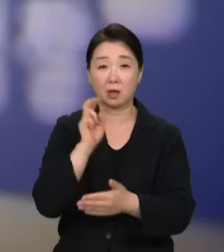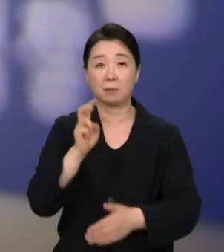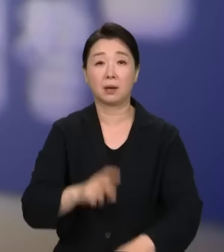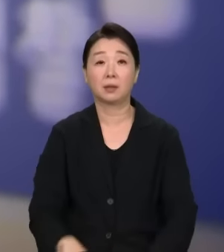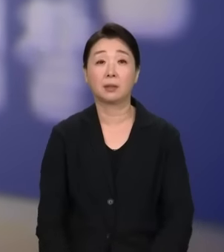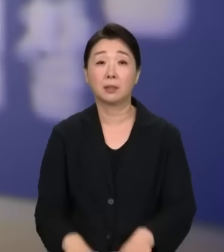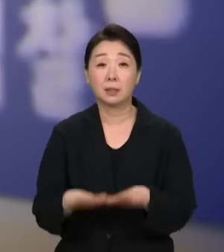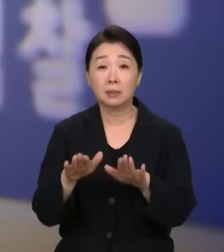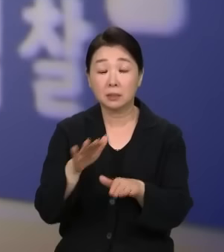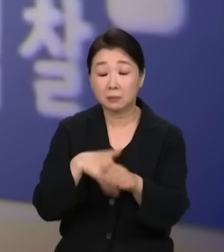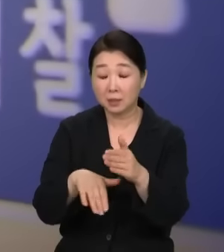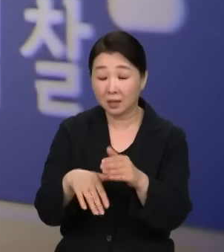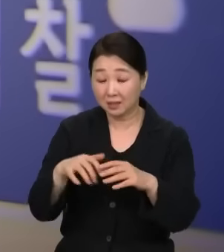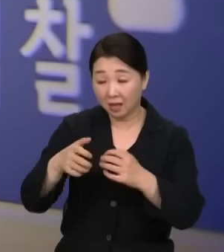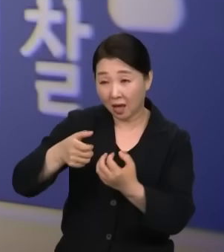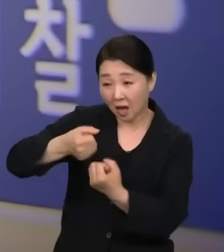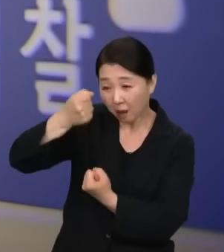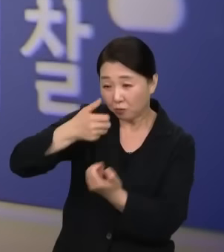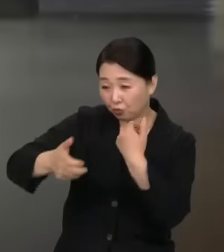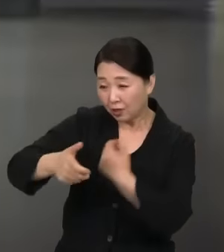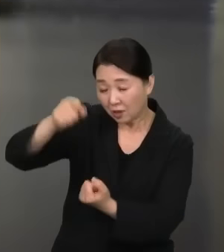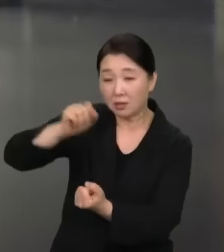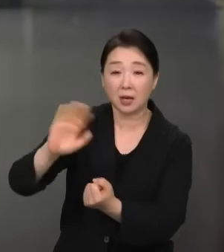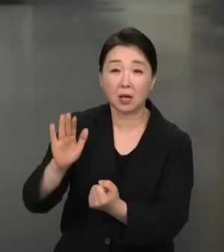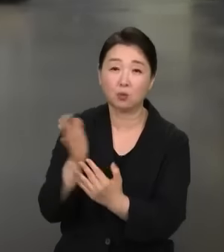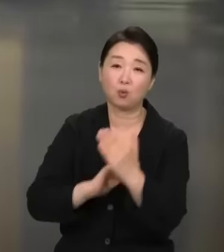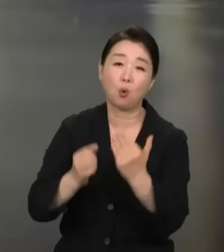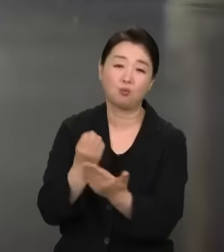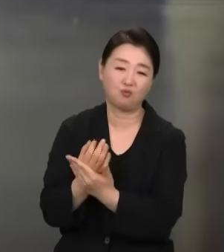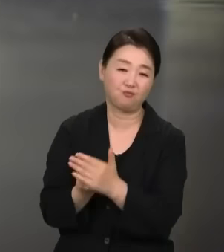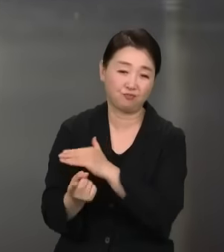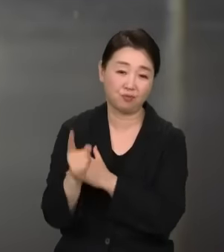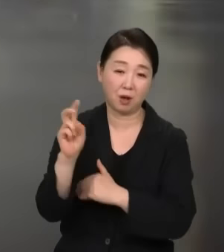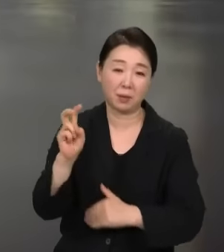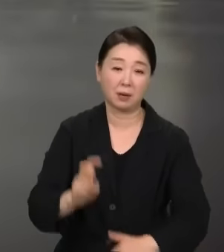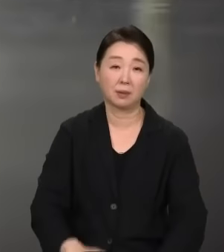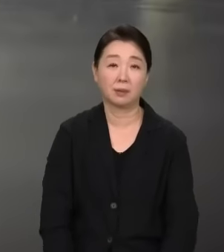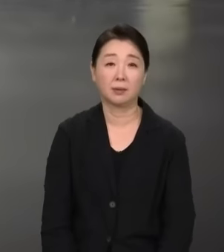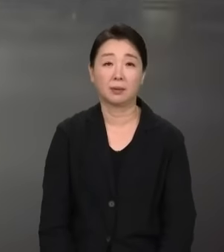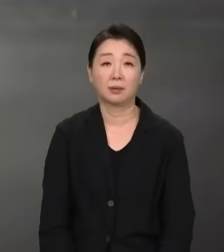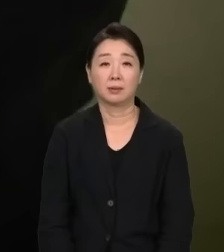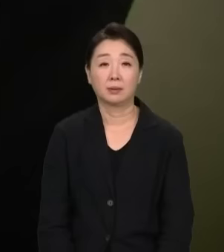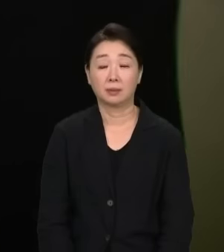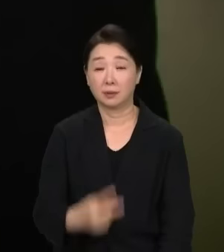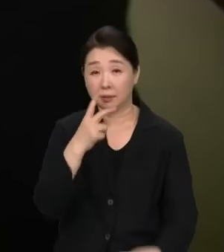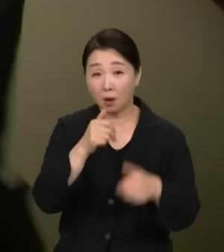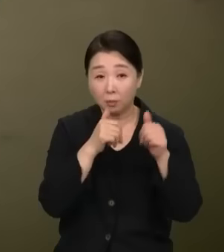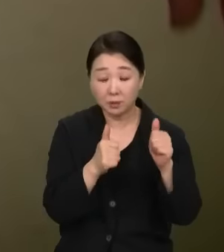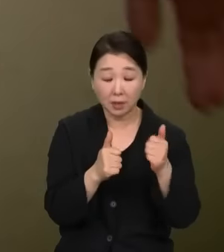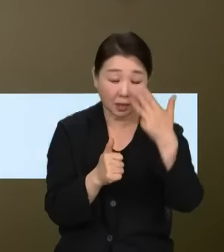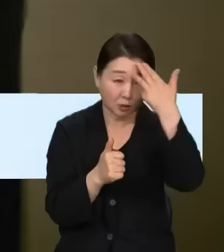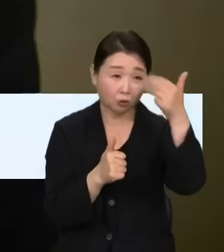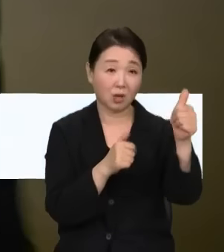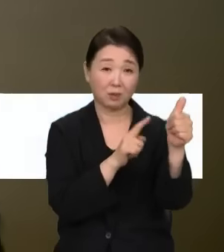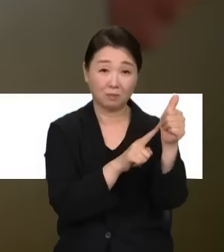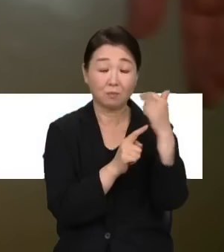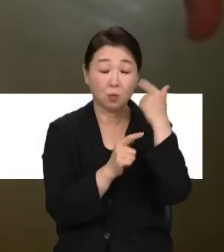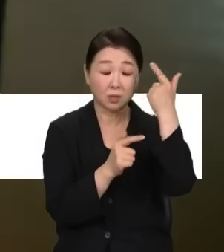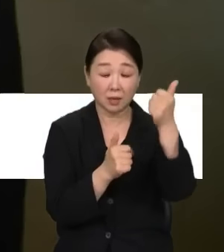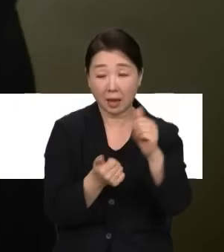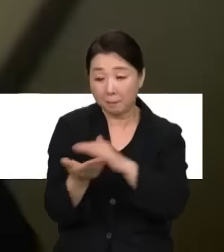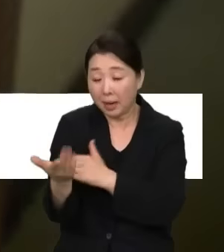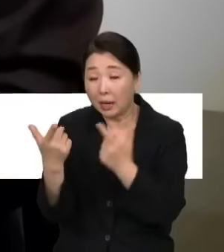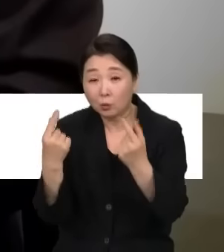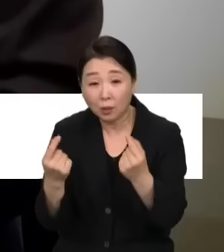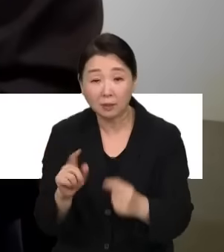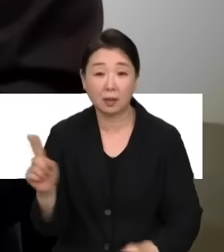현재로선 압수수색 영보 공문을 통한 방식이 유력한 걸로 파악됐습니다 검찰은 최목사가 건낸 것과 같은지